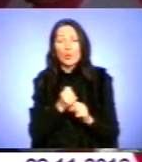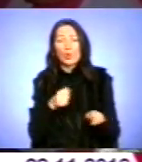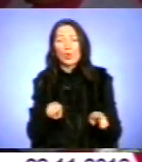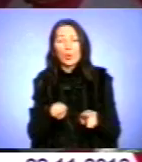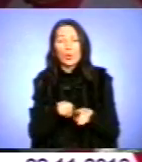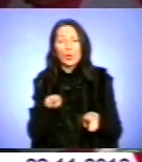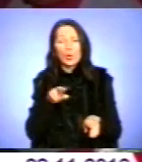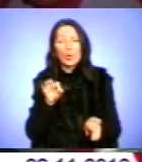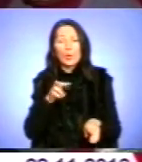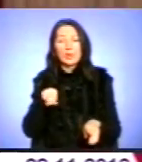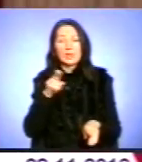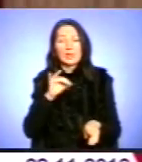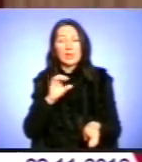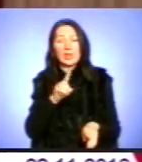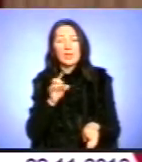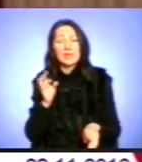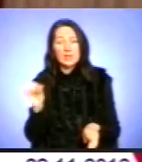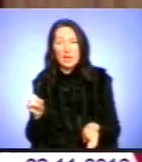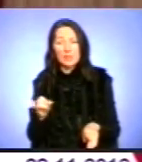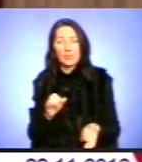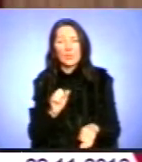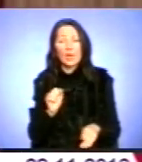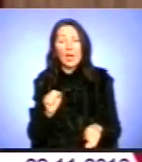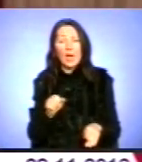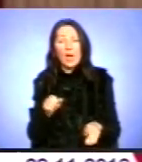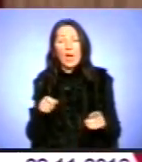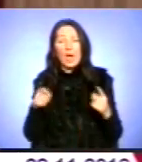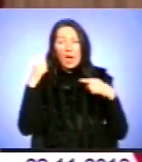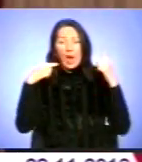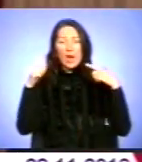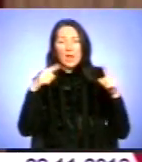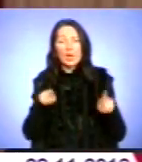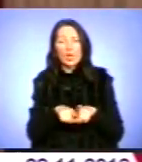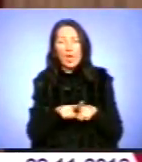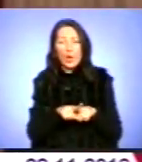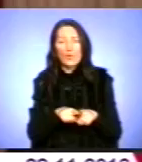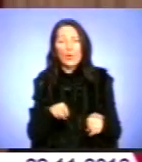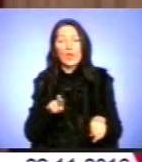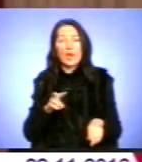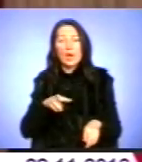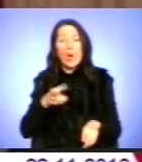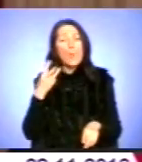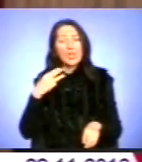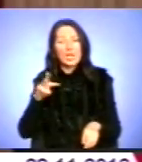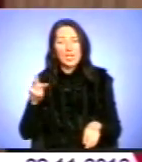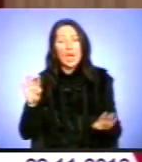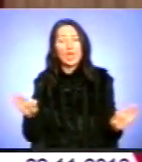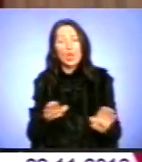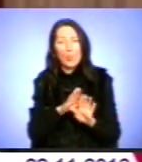модельєр музики, жартує. Аранжувальник і інструментов – це той же самий модельєр.